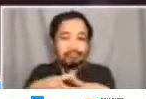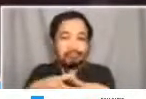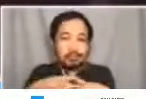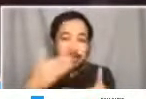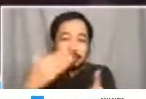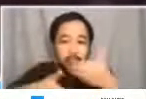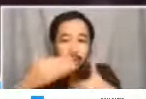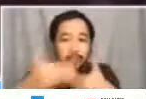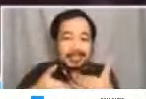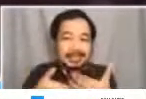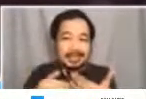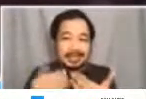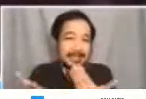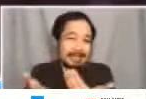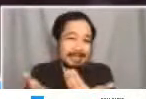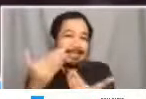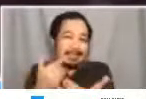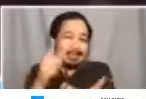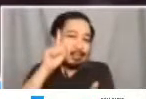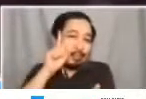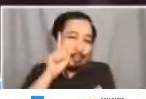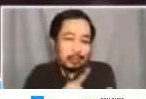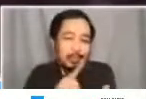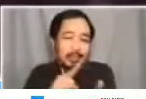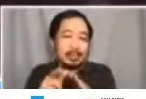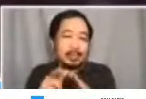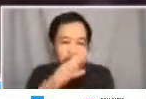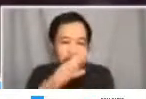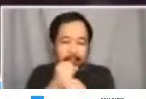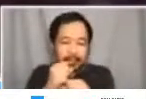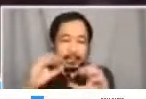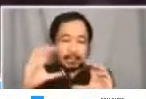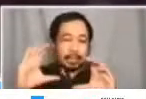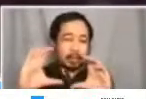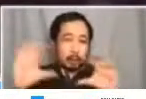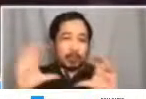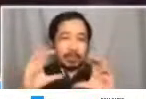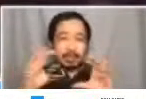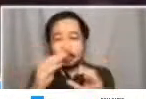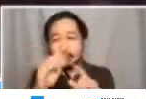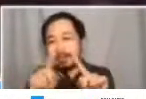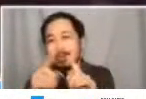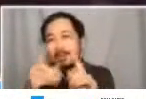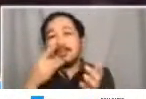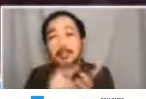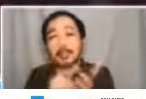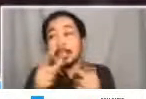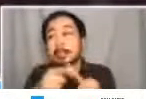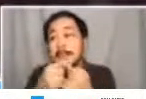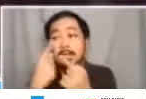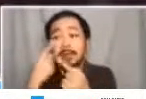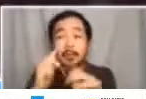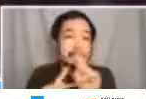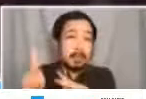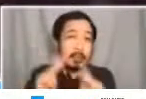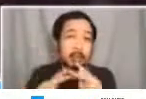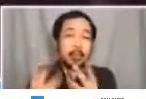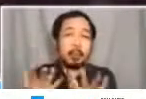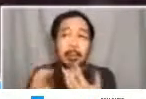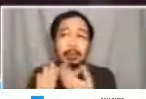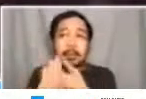lugar malapit sa Southern Leyte, patuloy na sa ilalim sa General Community Quarantine ang buong